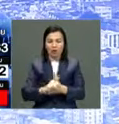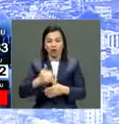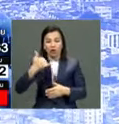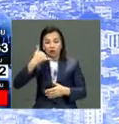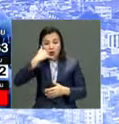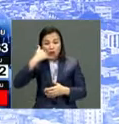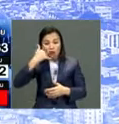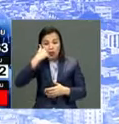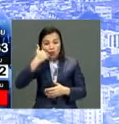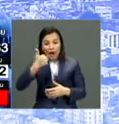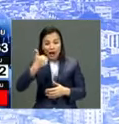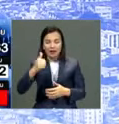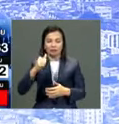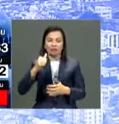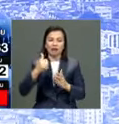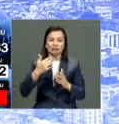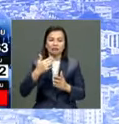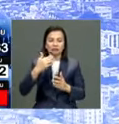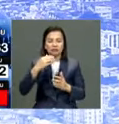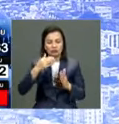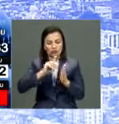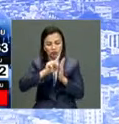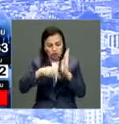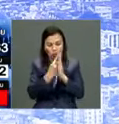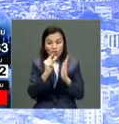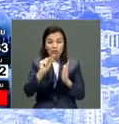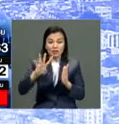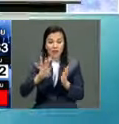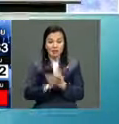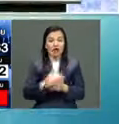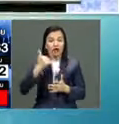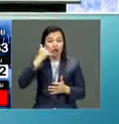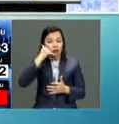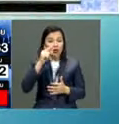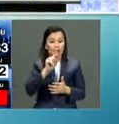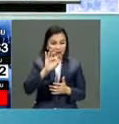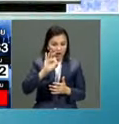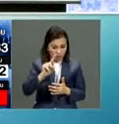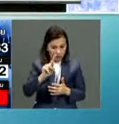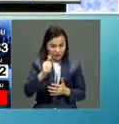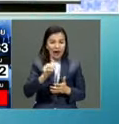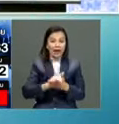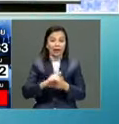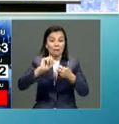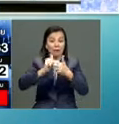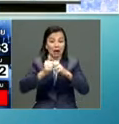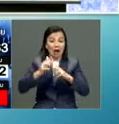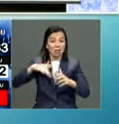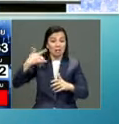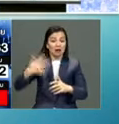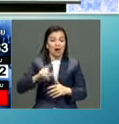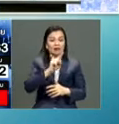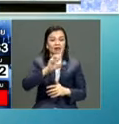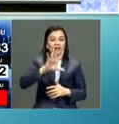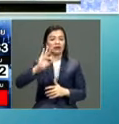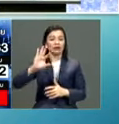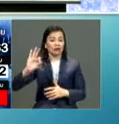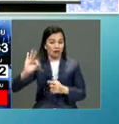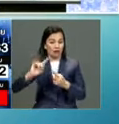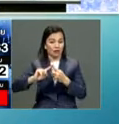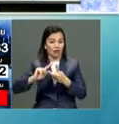และกลุ่มที่สามเนี่ยเขาก็รับคำสั่งขึ้นมาแล้วเพิ่งจะไปประกอบกันประกอบด้านกันประกอบทีมกันไม่กี่วันที่ผ่านมาเพราะฉะนั้นสิ่งที่เราจะต้องเรียนรู้ไปพร้อมๆกันทั้งสามส่วนก็ดำเรียนว่าทุกเรื่องสปกจะรับผิดชอบแล้วก็ร่วมกันทำให้มันดีที่สุดนะครับก็ขอเวลานะครับถ้าท่านมีประเด็นอะไรที่อยากจะร้องเรียนนะครับแจ้งเบาะแสได้ตลอด24ชั่วโมงนะครับเหตุด่วนเหตุร้ายก็ 191ร้องทุกข์ประมาก็ 1599